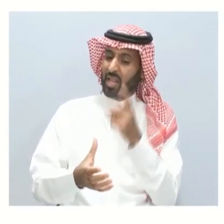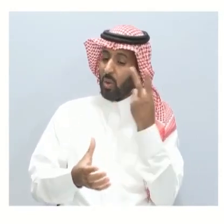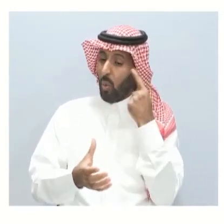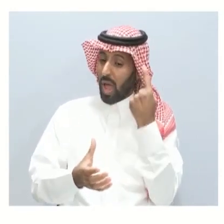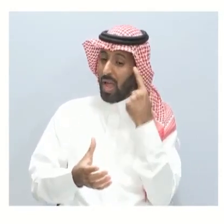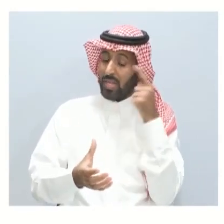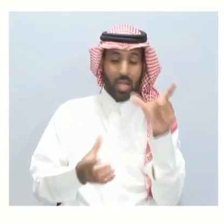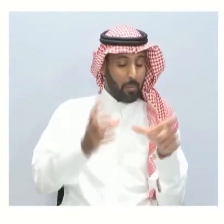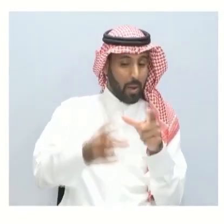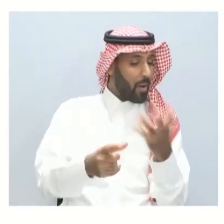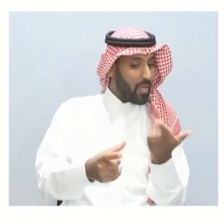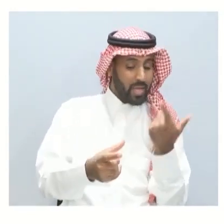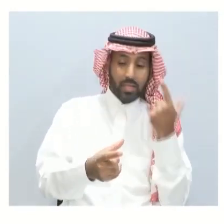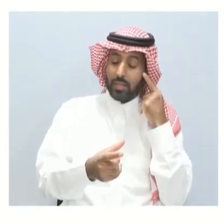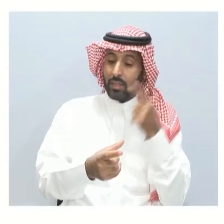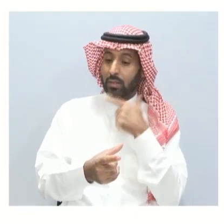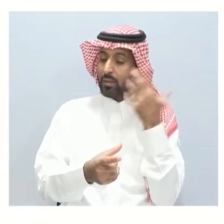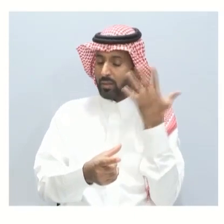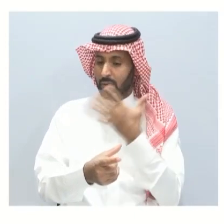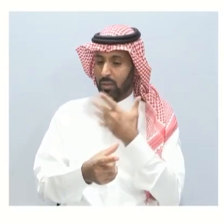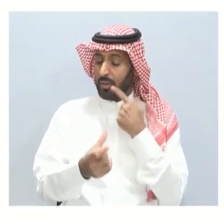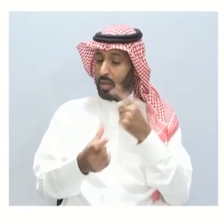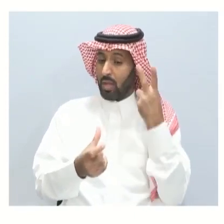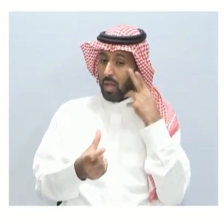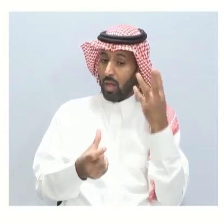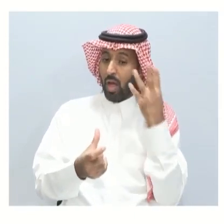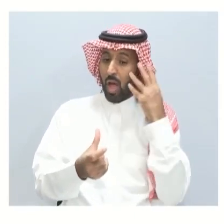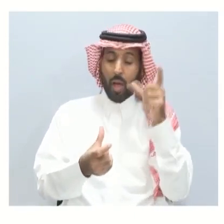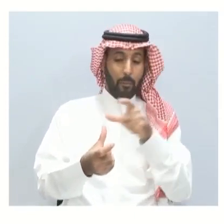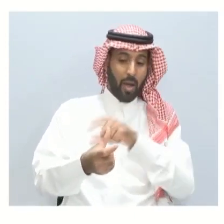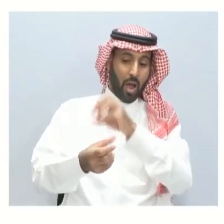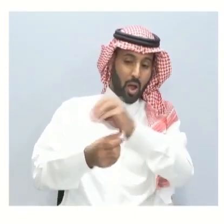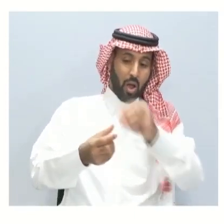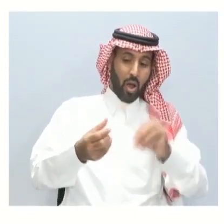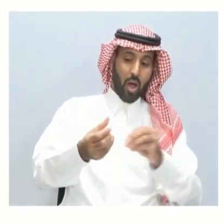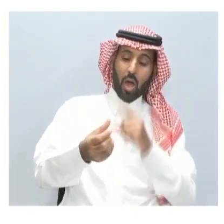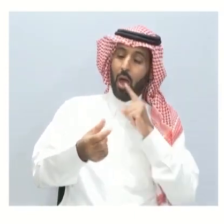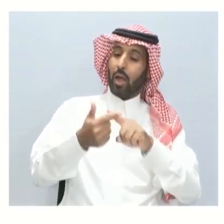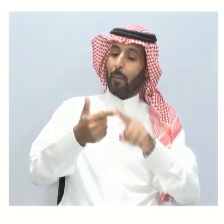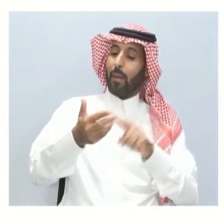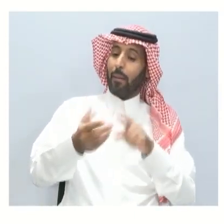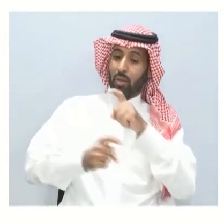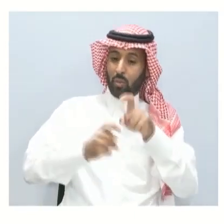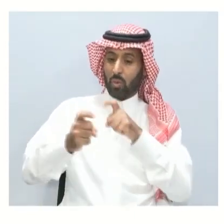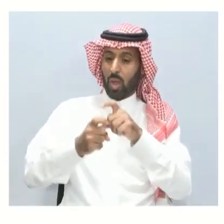الواحده نحدد فئات الجدول الدوري الاربعه استنادا الى التوزيع الالكتروني